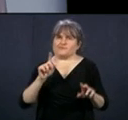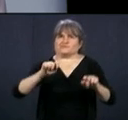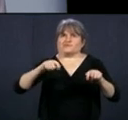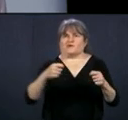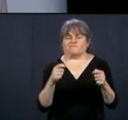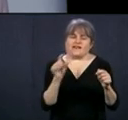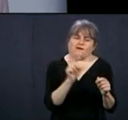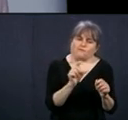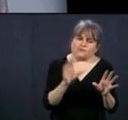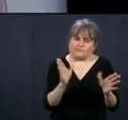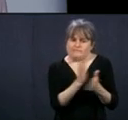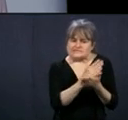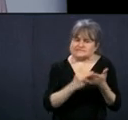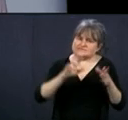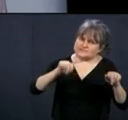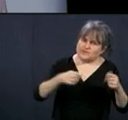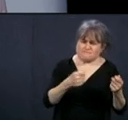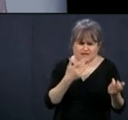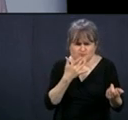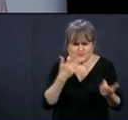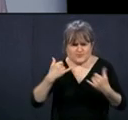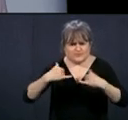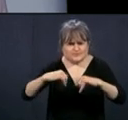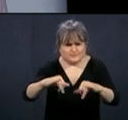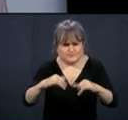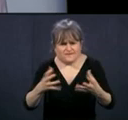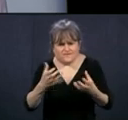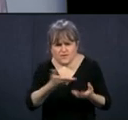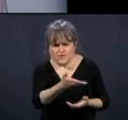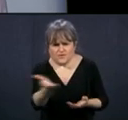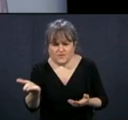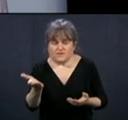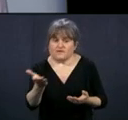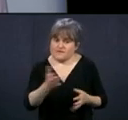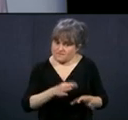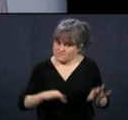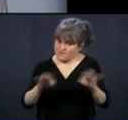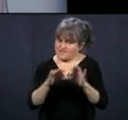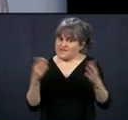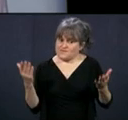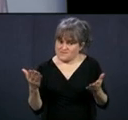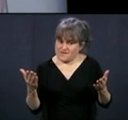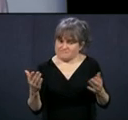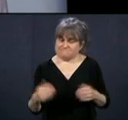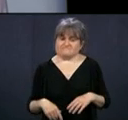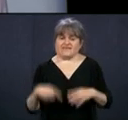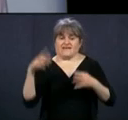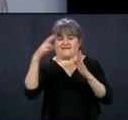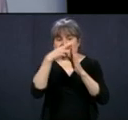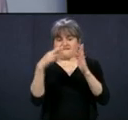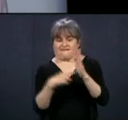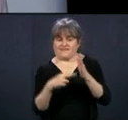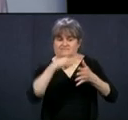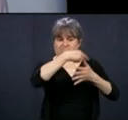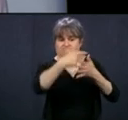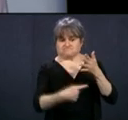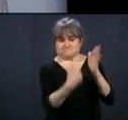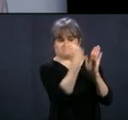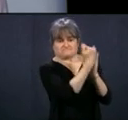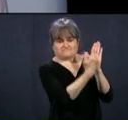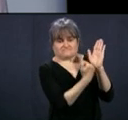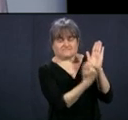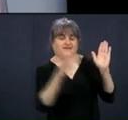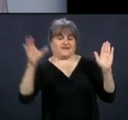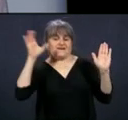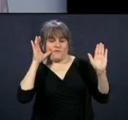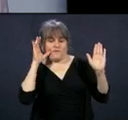pour avancer tranquillement vers ce retour à la normale, il faut continuer de respecter les consignes de santé publique, on ne le